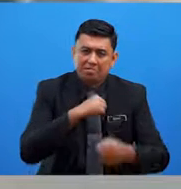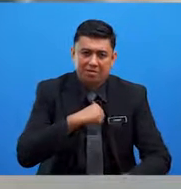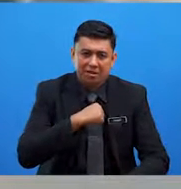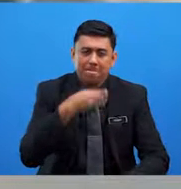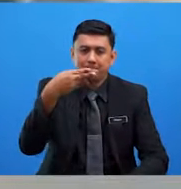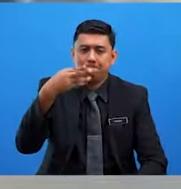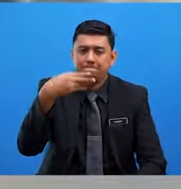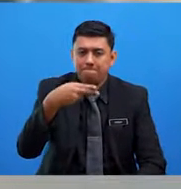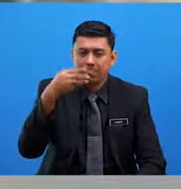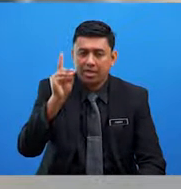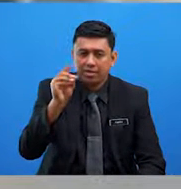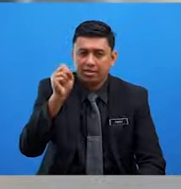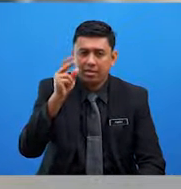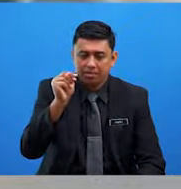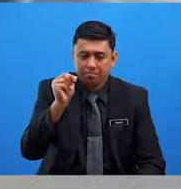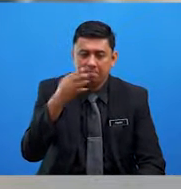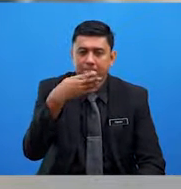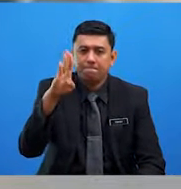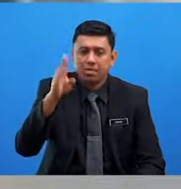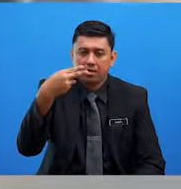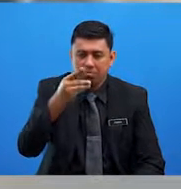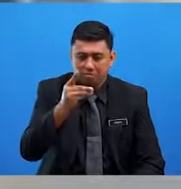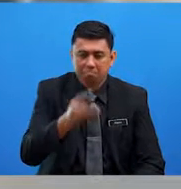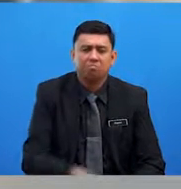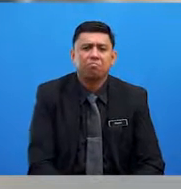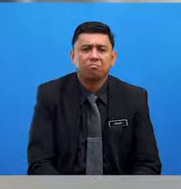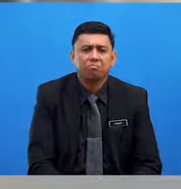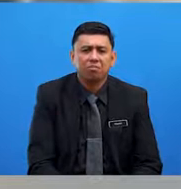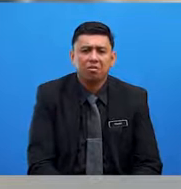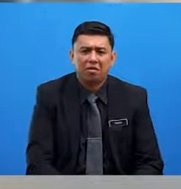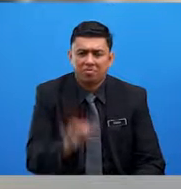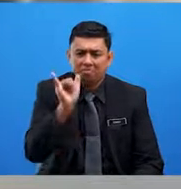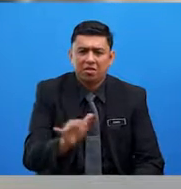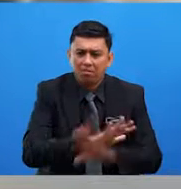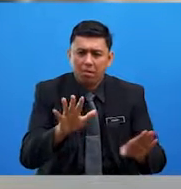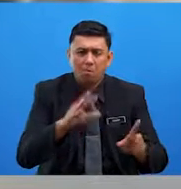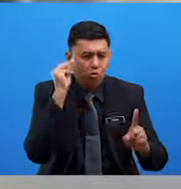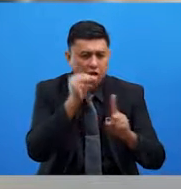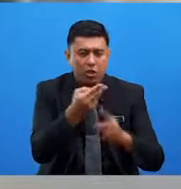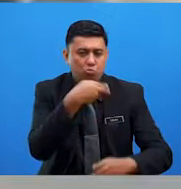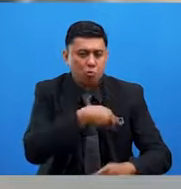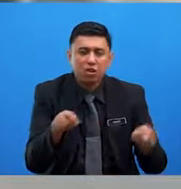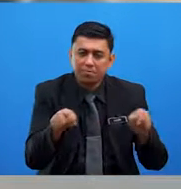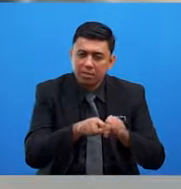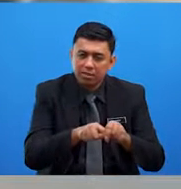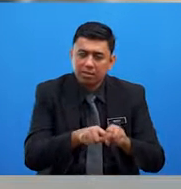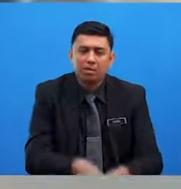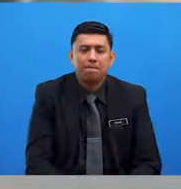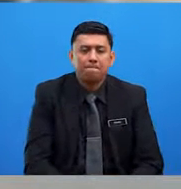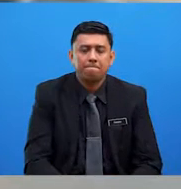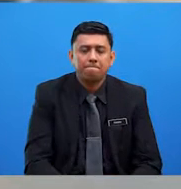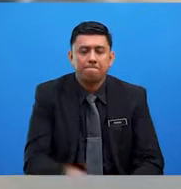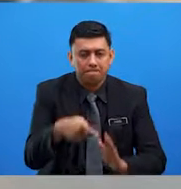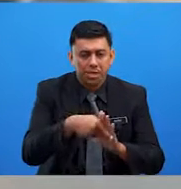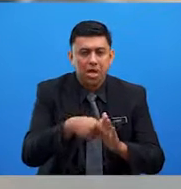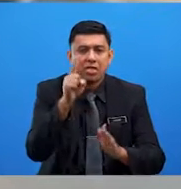berhad. Dan contoh organisasi yang tidak bermotifkan untung adalah seperti persatuan